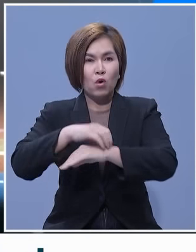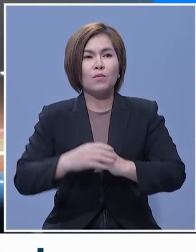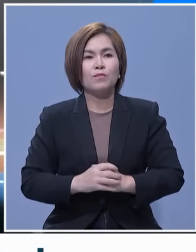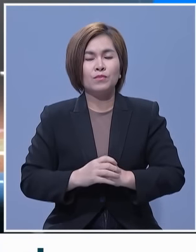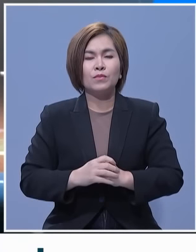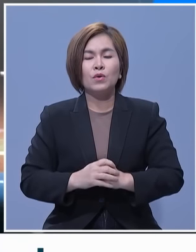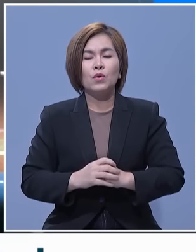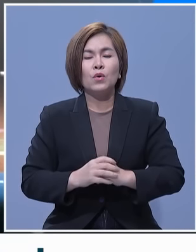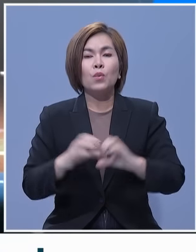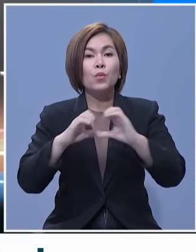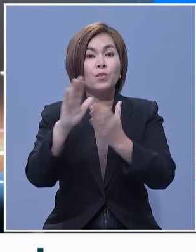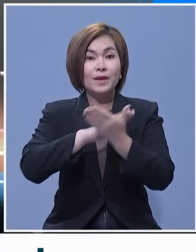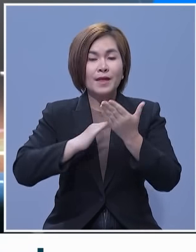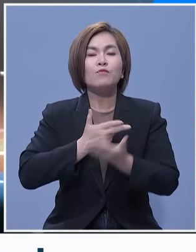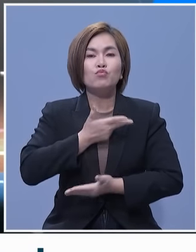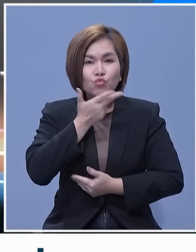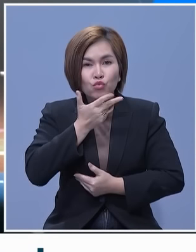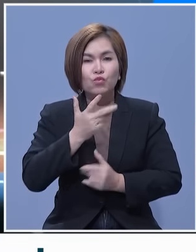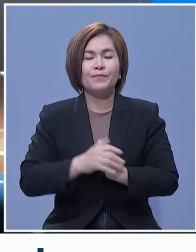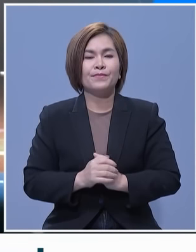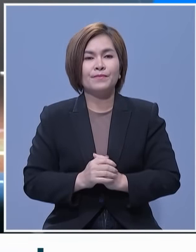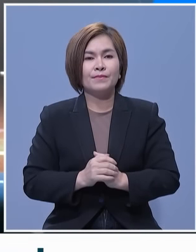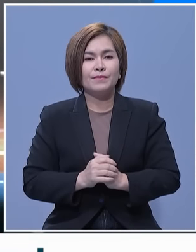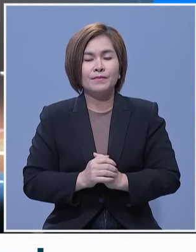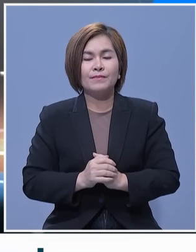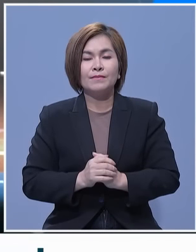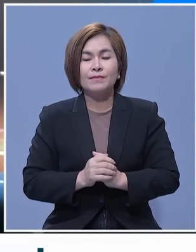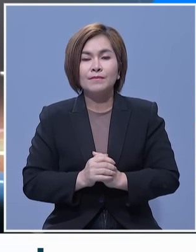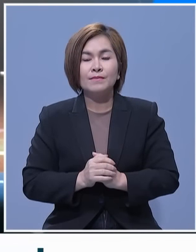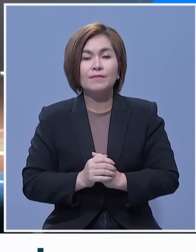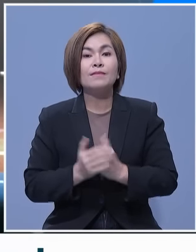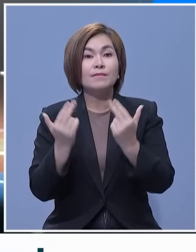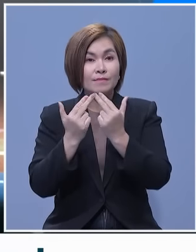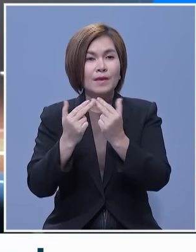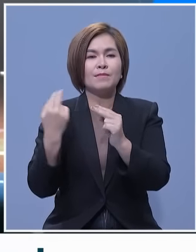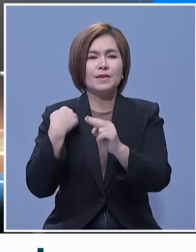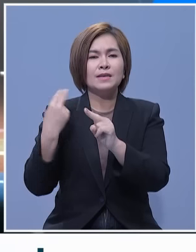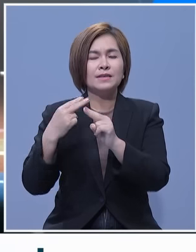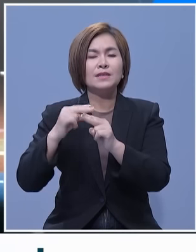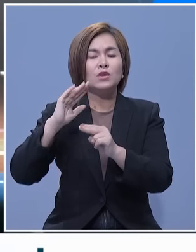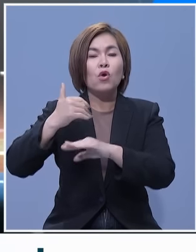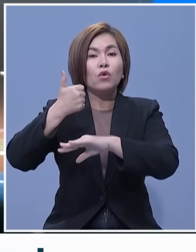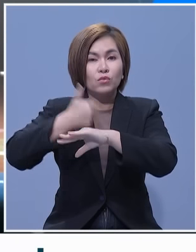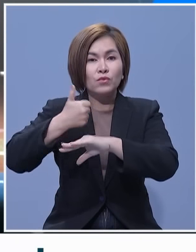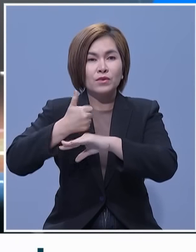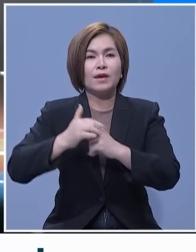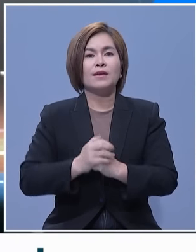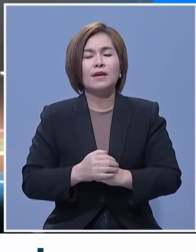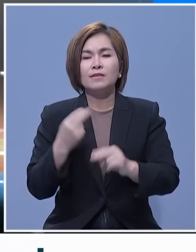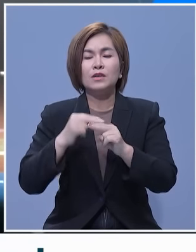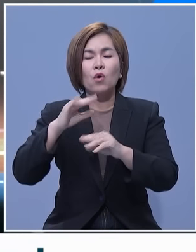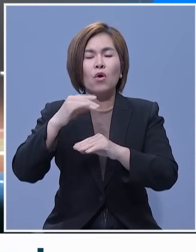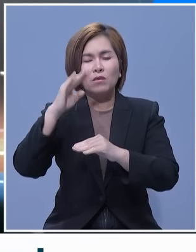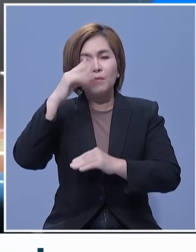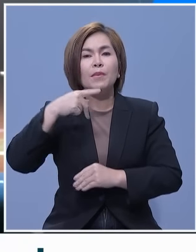มีคุณอนุทินชาวรกูลรวมไทยสร้างชาติมีคุณพีรพันสาลีรัฐวิภาคแล้วก็จริงๆยังมีชื่อของลุงตู่อยู่พลเอกประยุทธ์